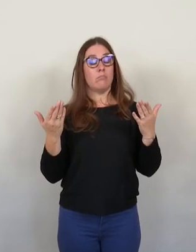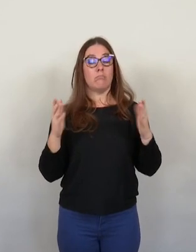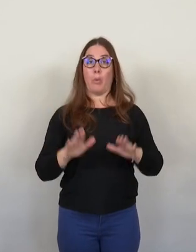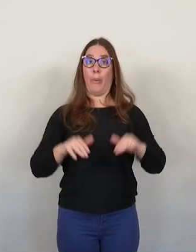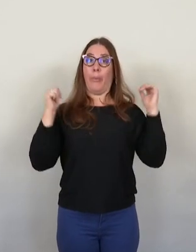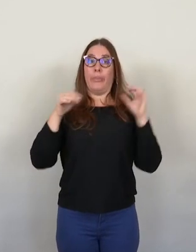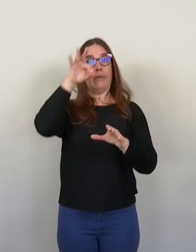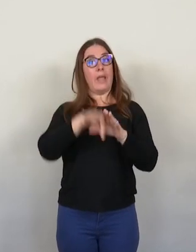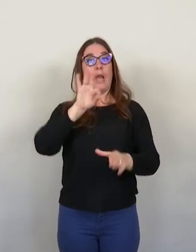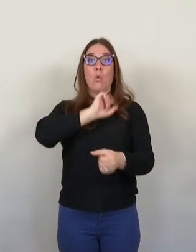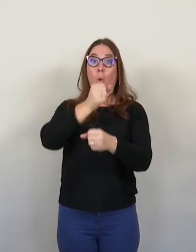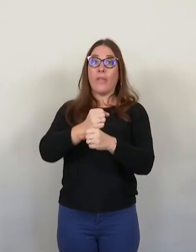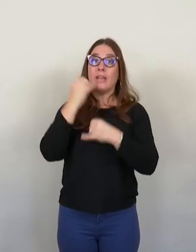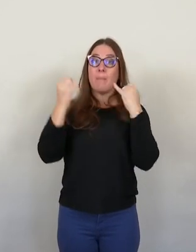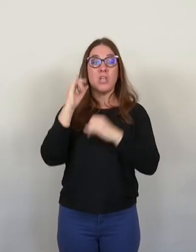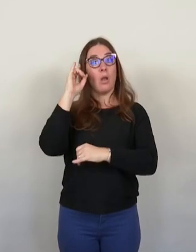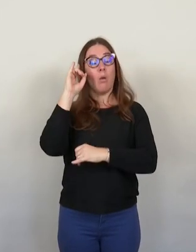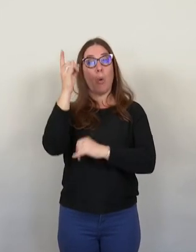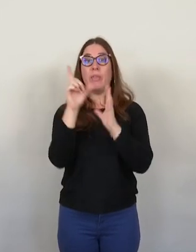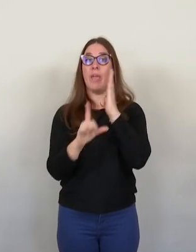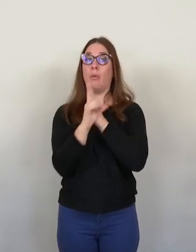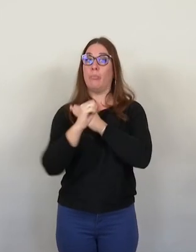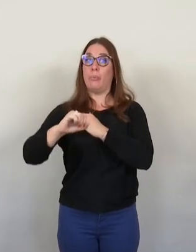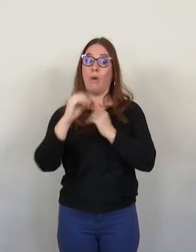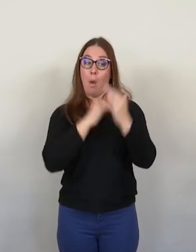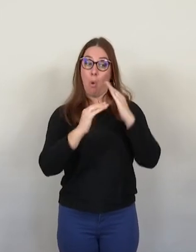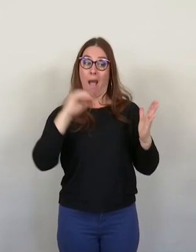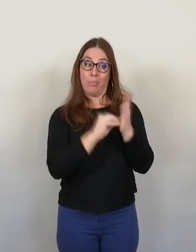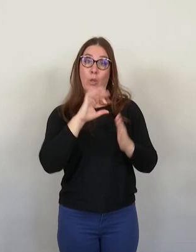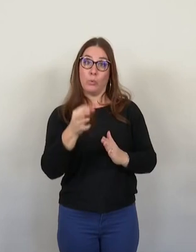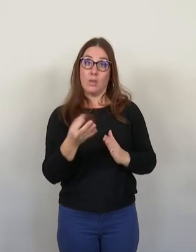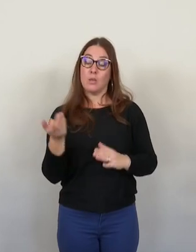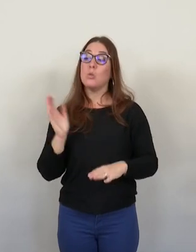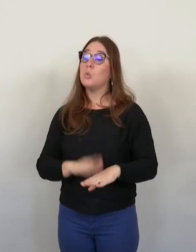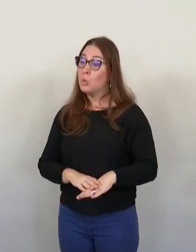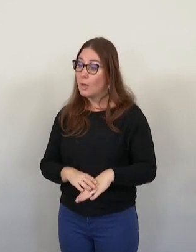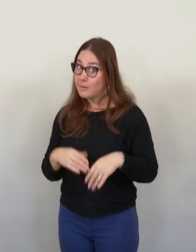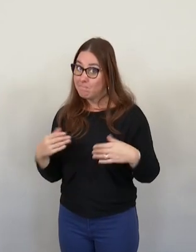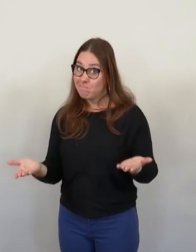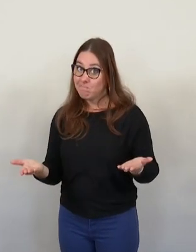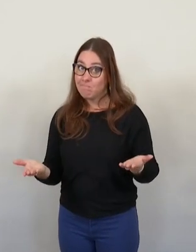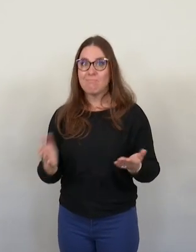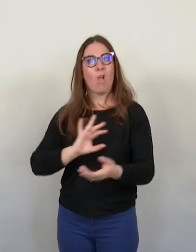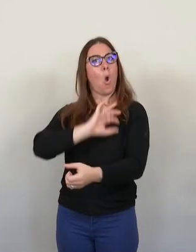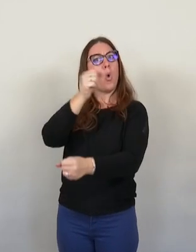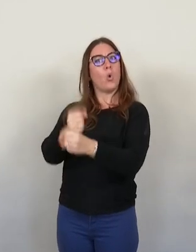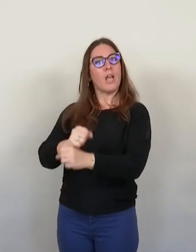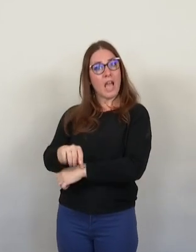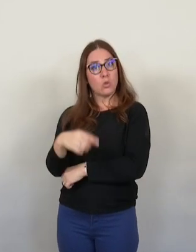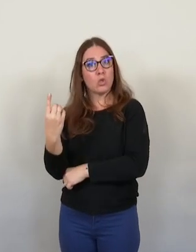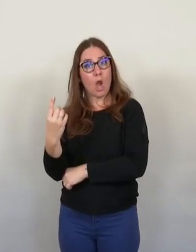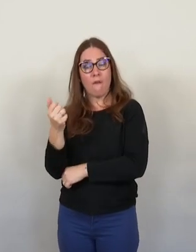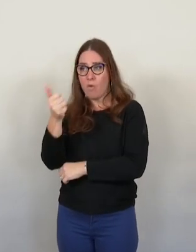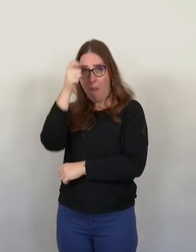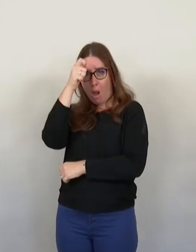tout élu condamné pour atteinte à la probité c'était bien dans le programme Monsieur le Maire et ce n'est pas comme si cette condamnation était la seule preuve de votre